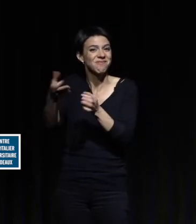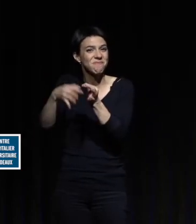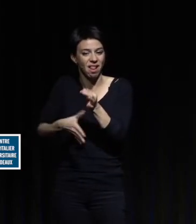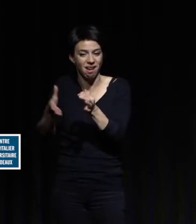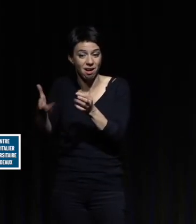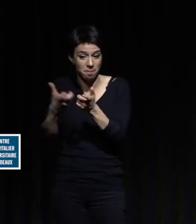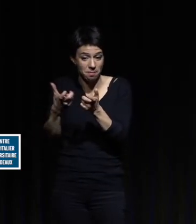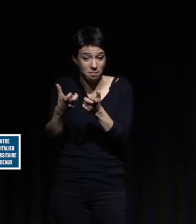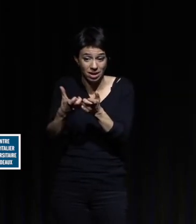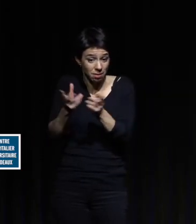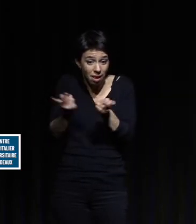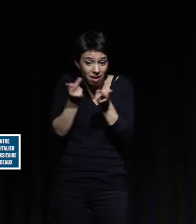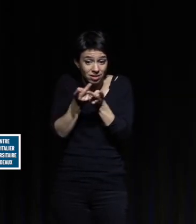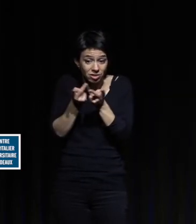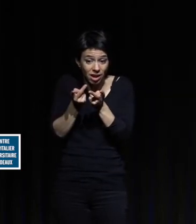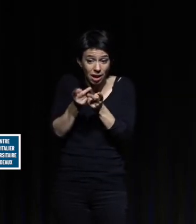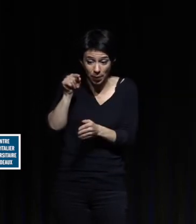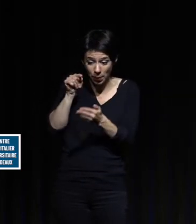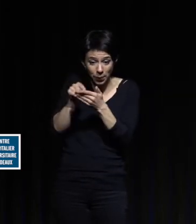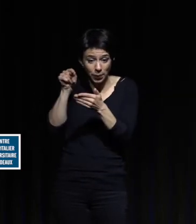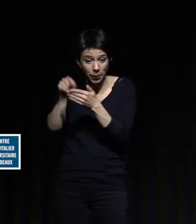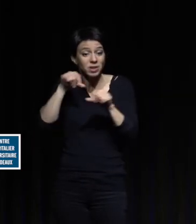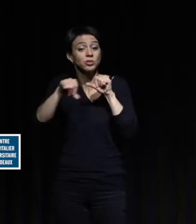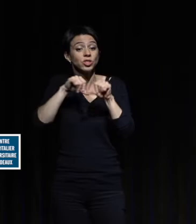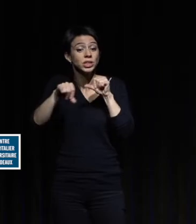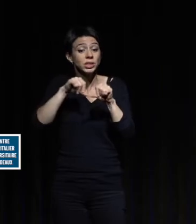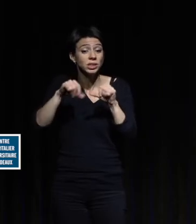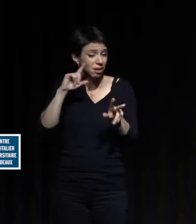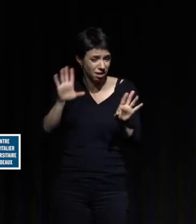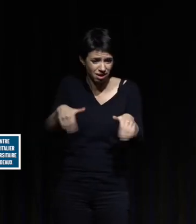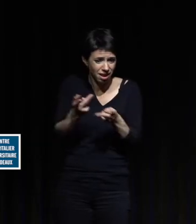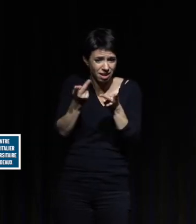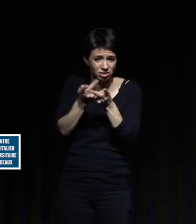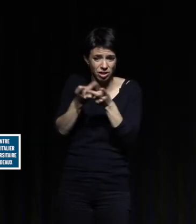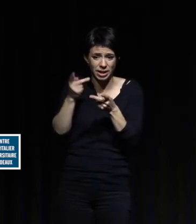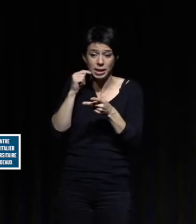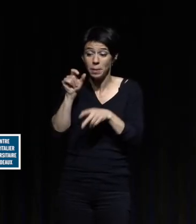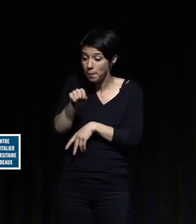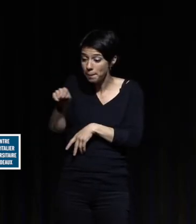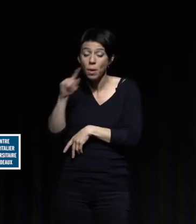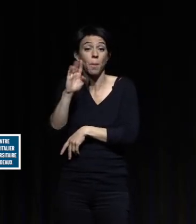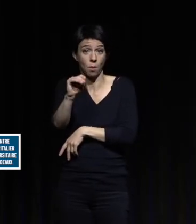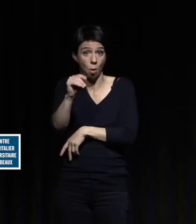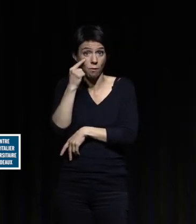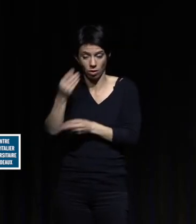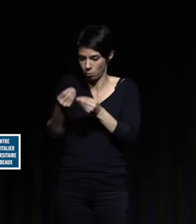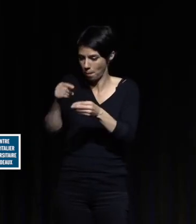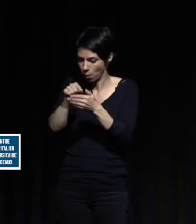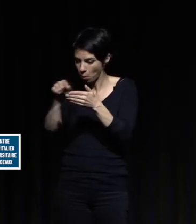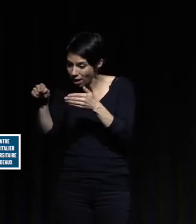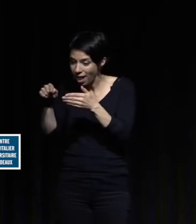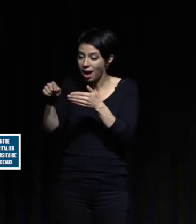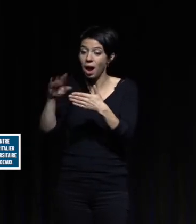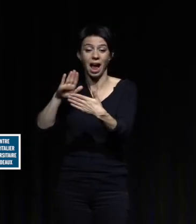ça peut être simplement quelques points bleus. Et puis, ces points bleus, lorsqu'ils sont plus gros, ils donnent des attractions. Vous voyez, ça crée des adhérences. Et si c'est au